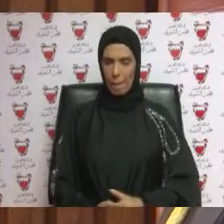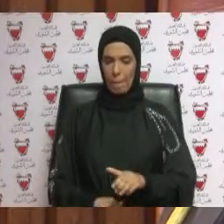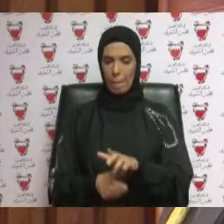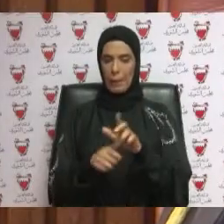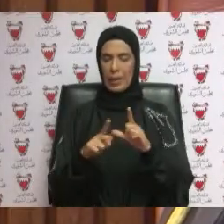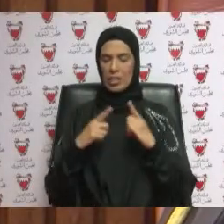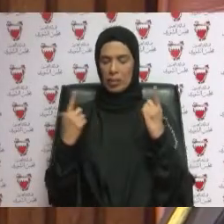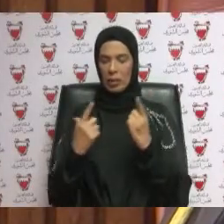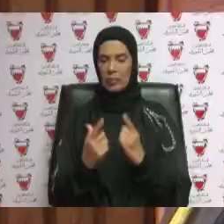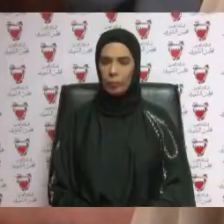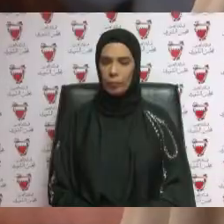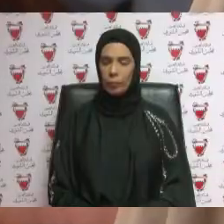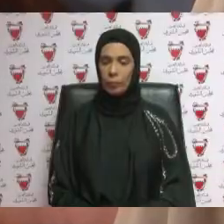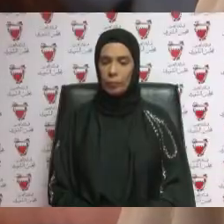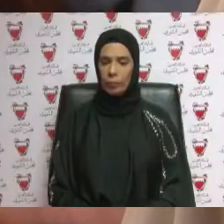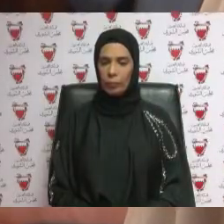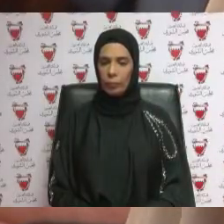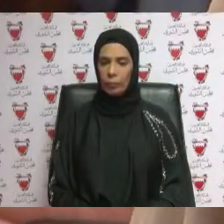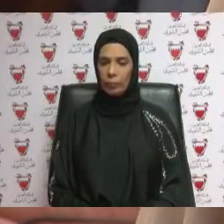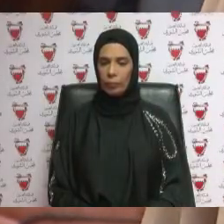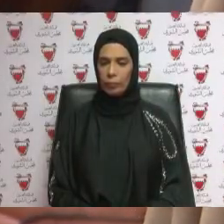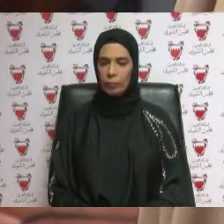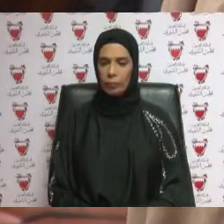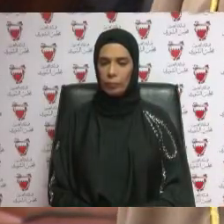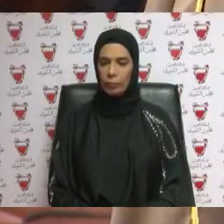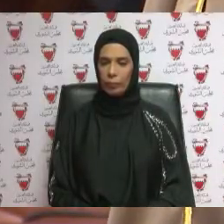فؤاد الحاجة تفضل. معالي الرئيس أعتقد أن